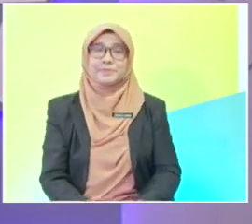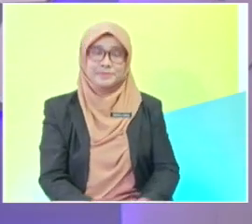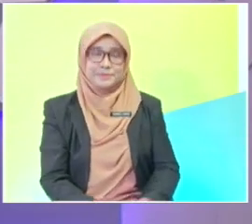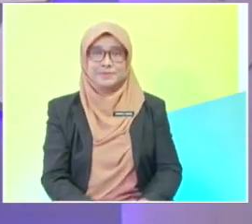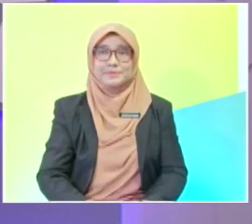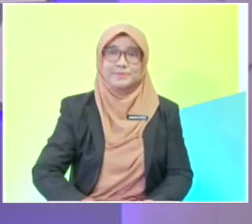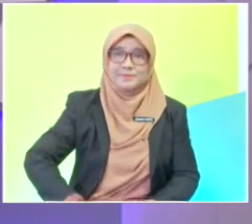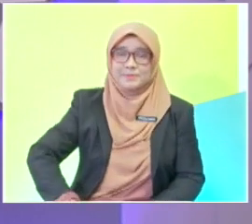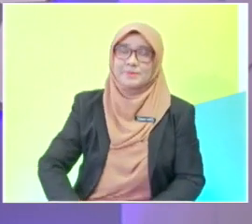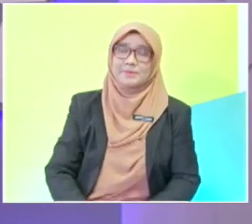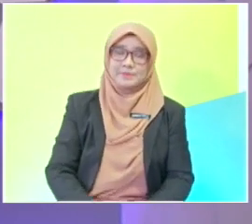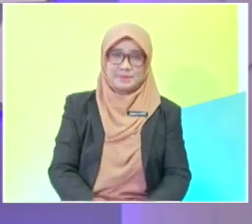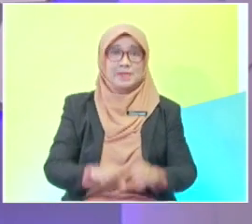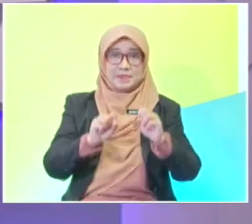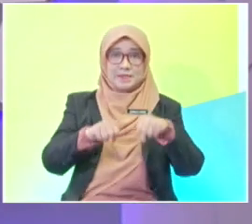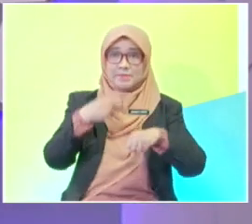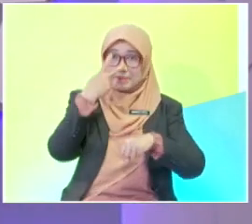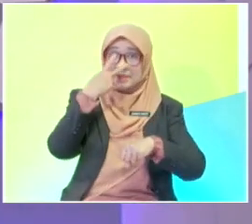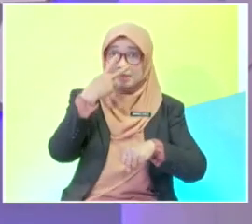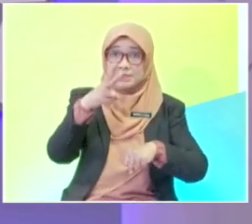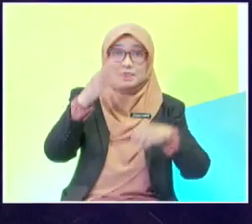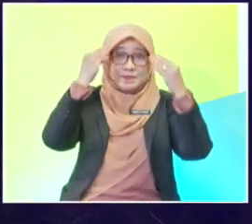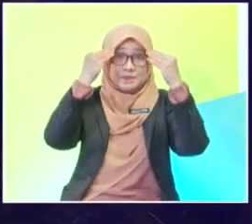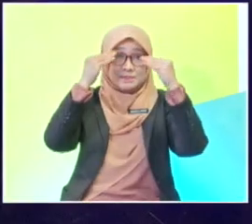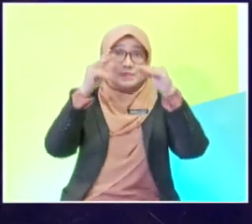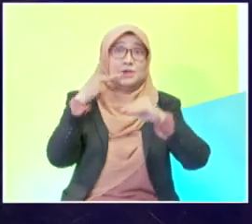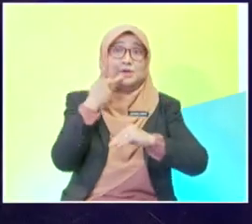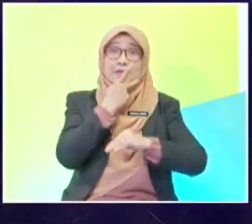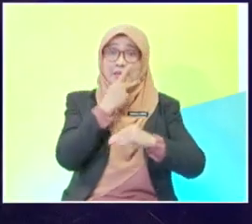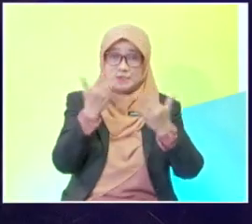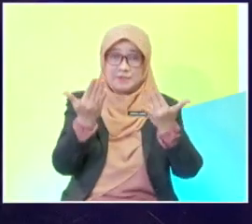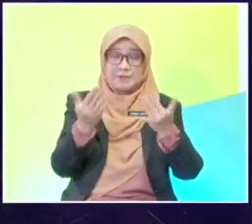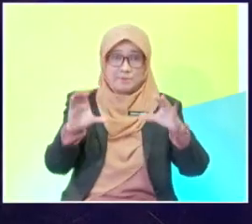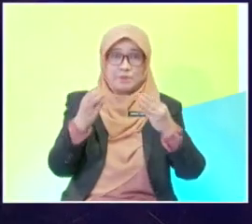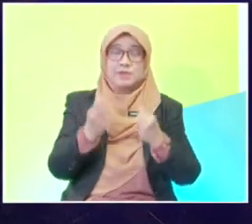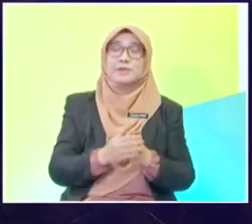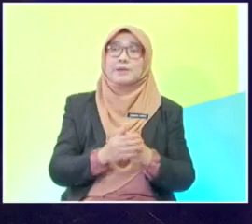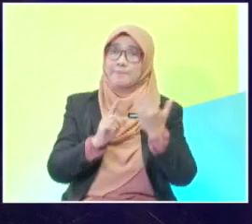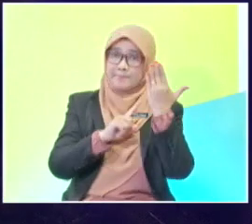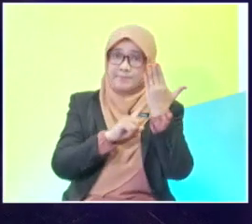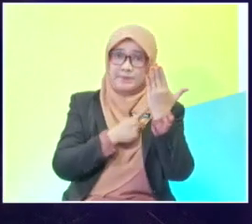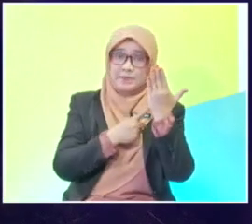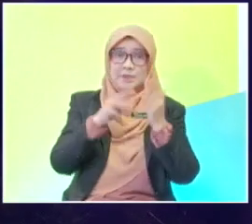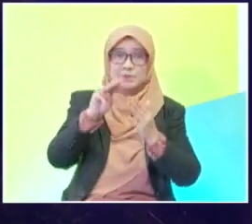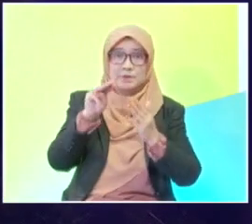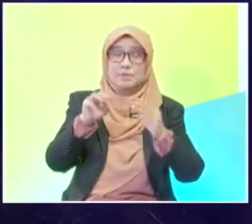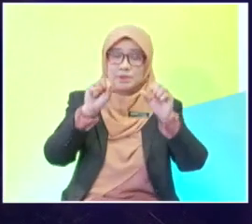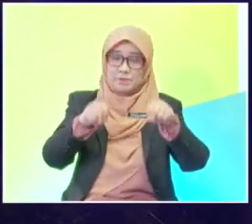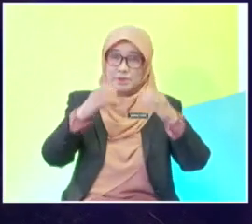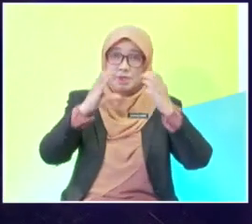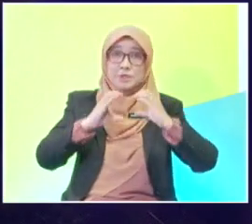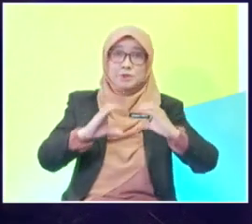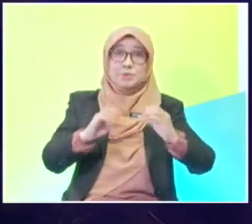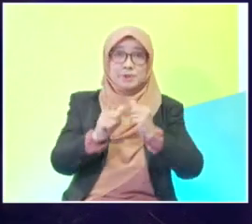yang mewakili kepada istilah-istilah penting tersebut. Okey, baik. Mula-mula murid-murid di rumah juga boleh ambil kertas dan